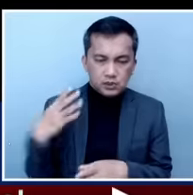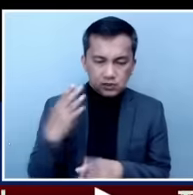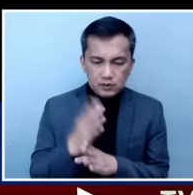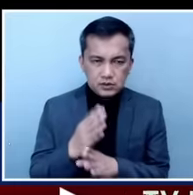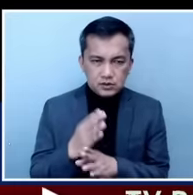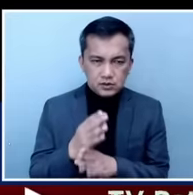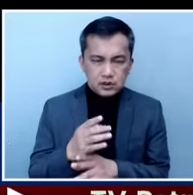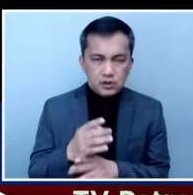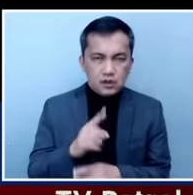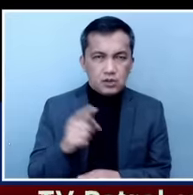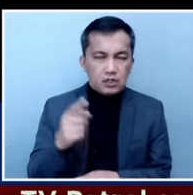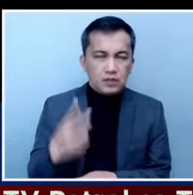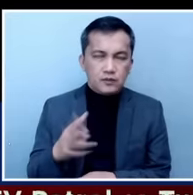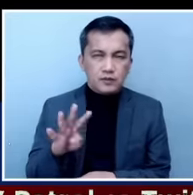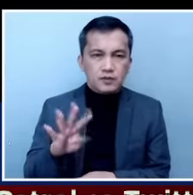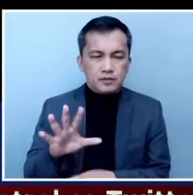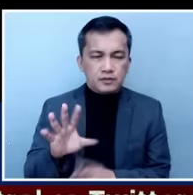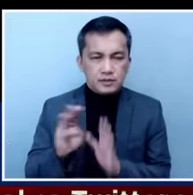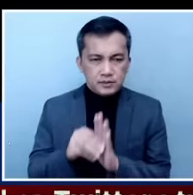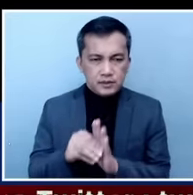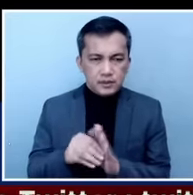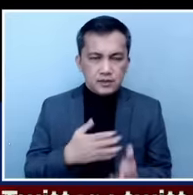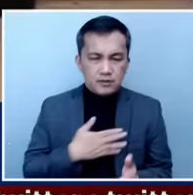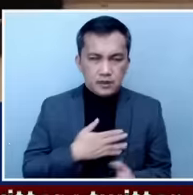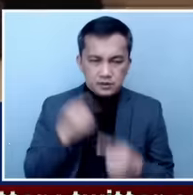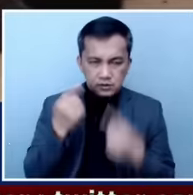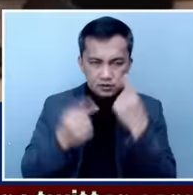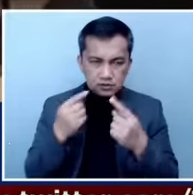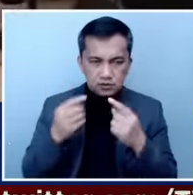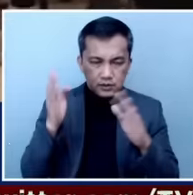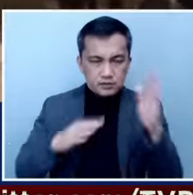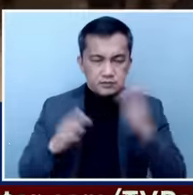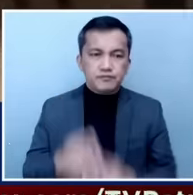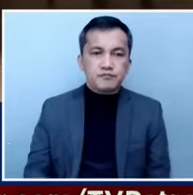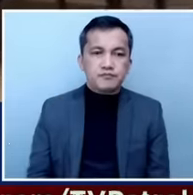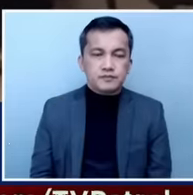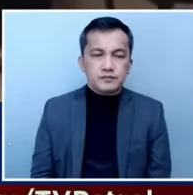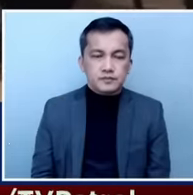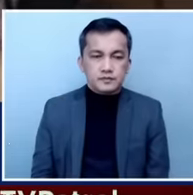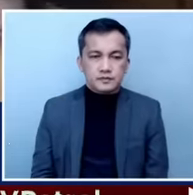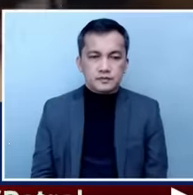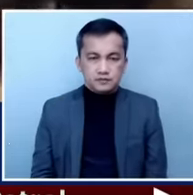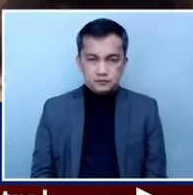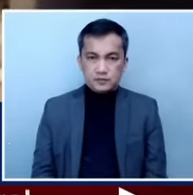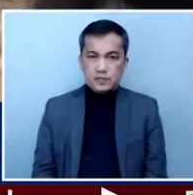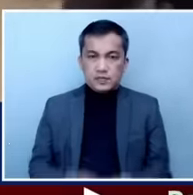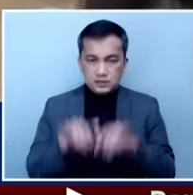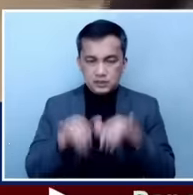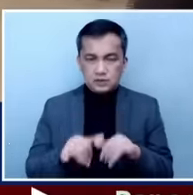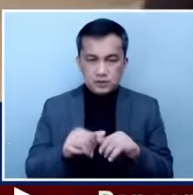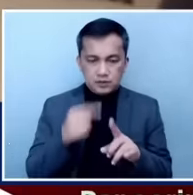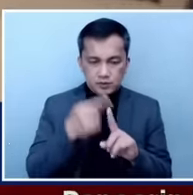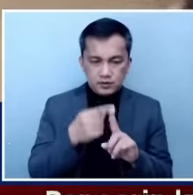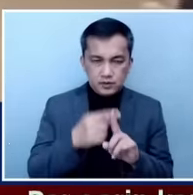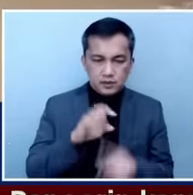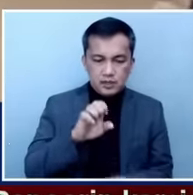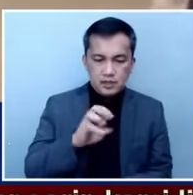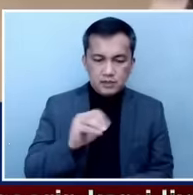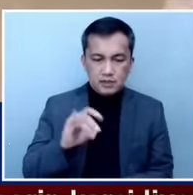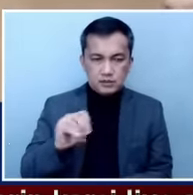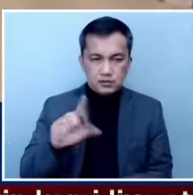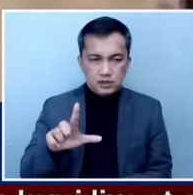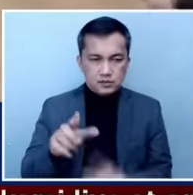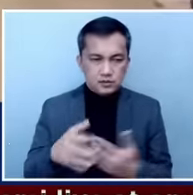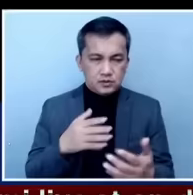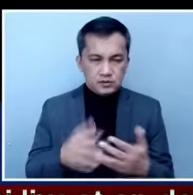for 45 minutes. That's my main concern and problem. Pero nananatili pa rin positibo si Emmanuel sa kabila